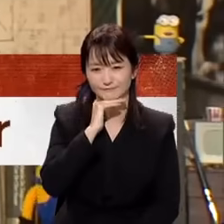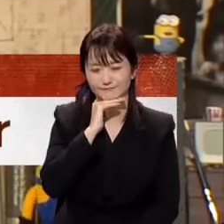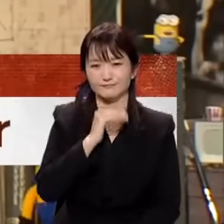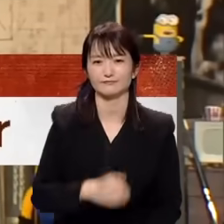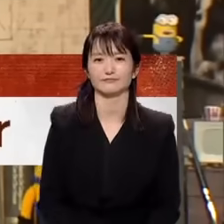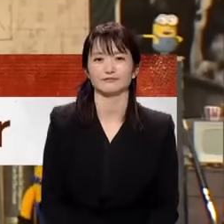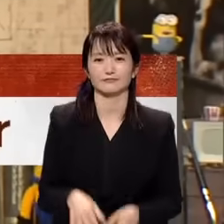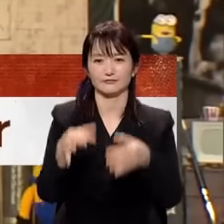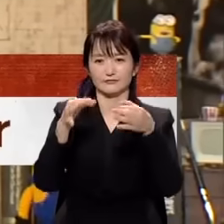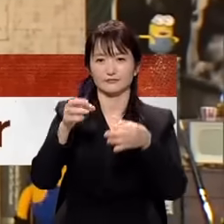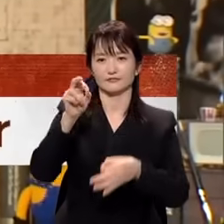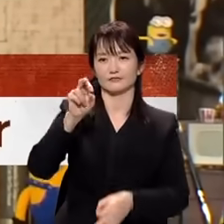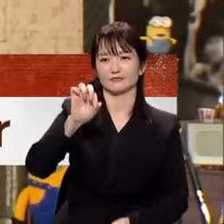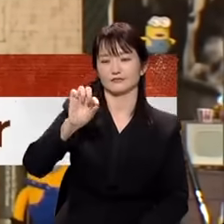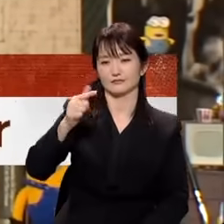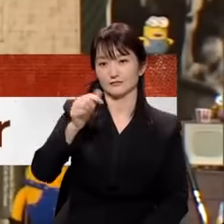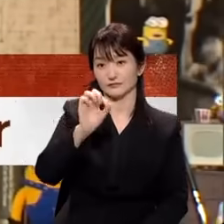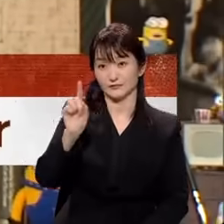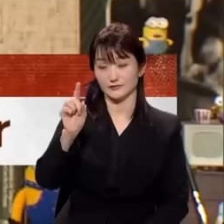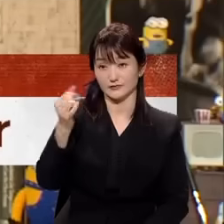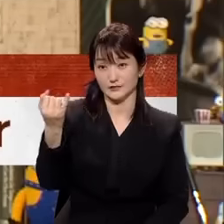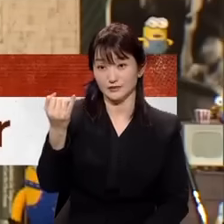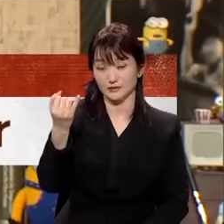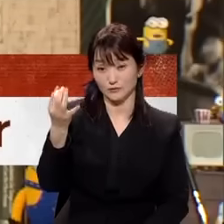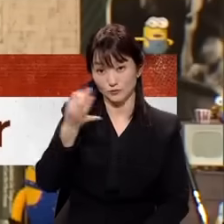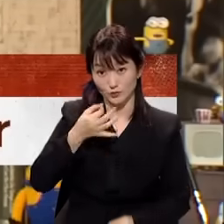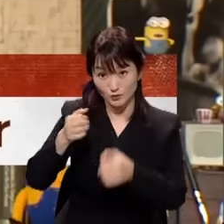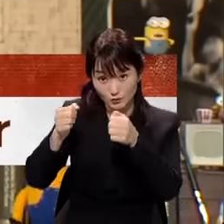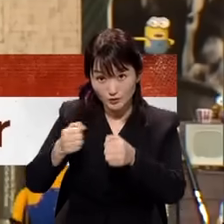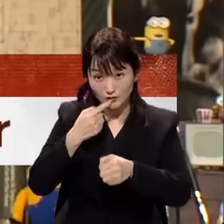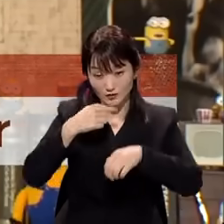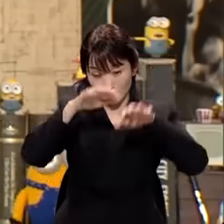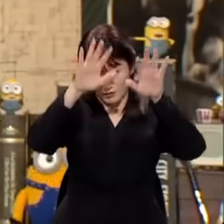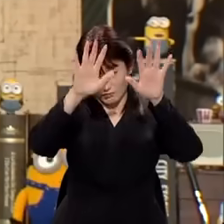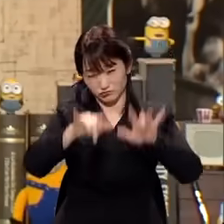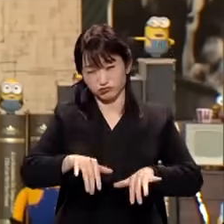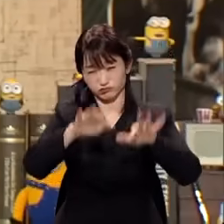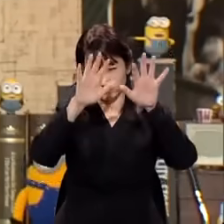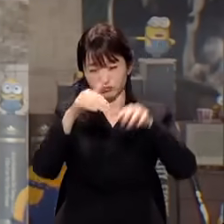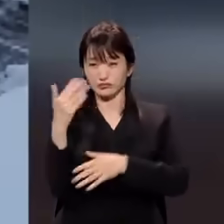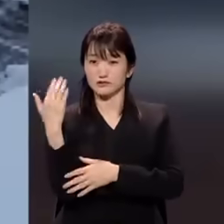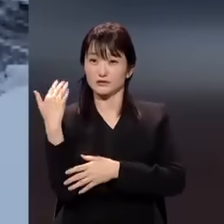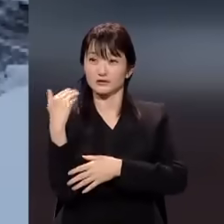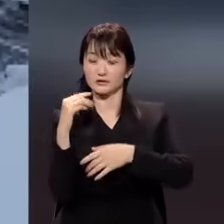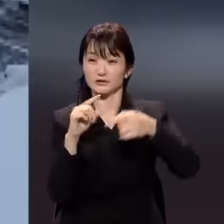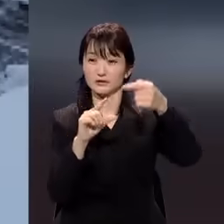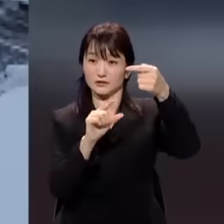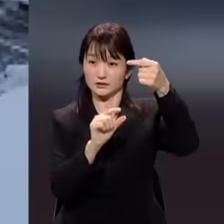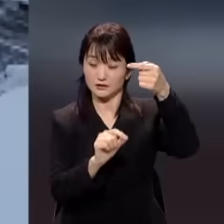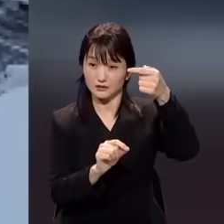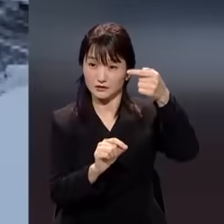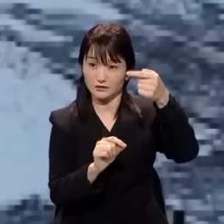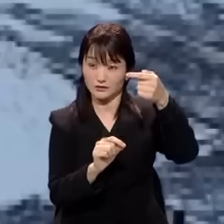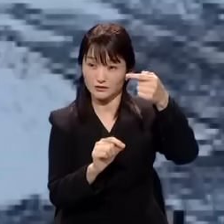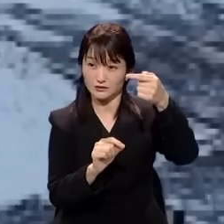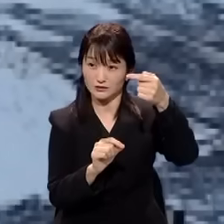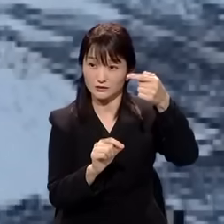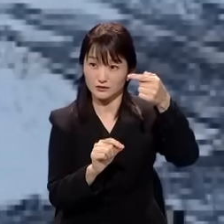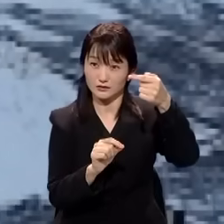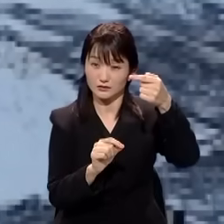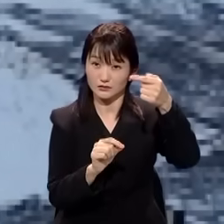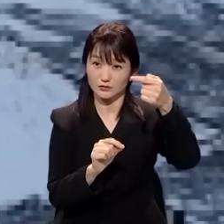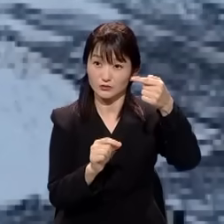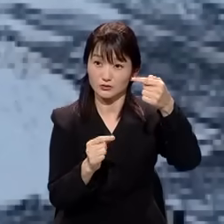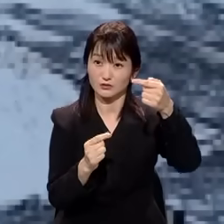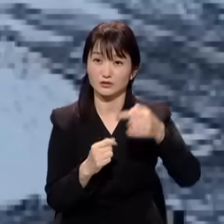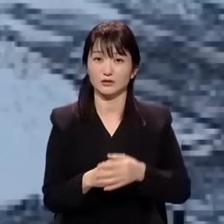자, 김민아님 보고 계신가요? 자, 폭설이 내렸던 지난 일요일 경기도 광주 곤지암 식당가 영상을 보내주셨는데